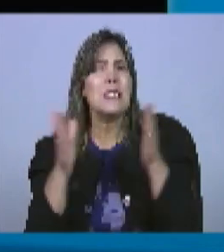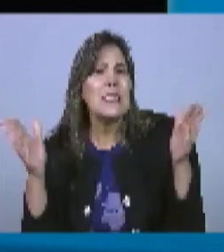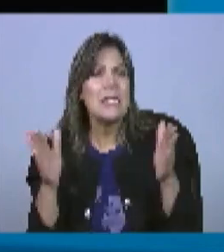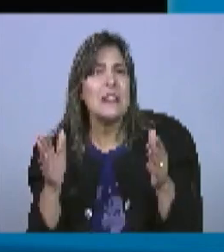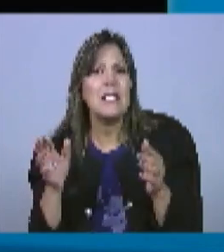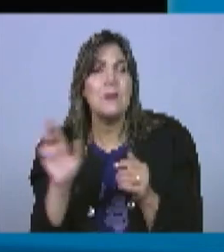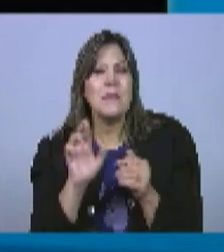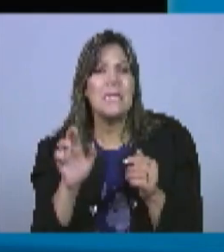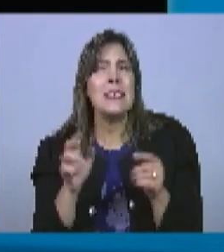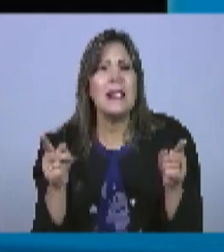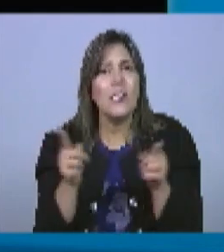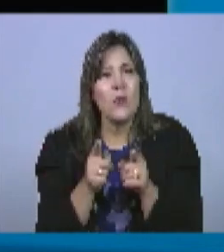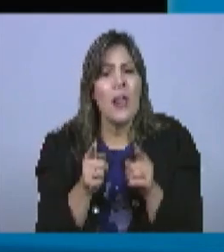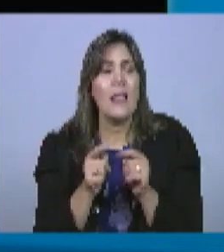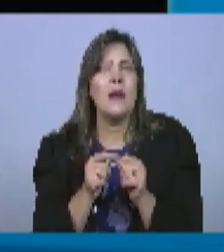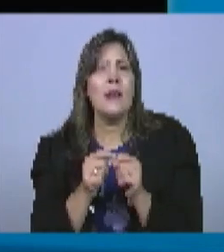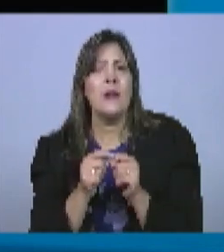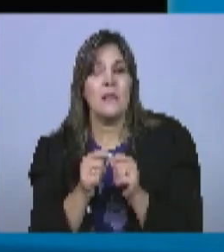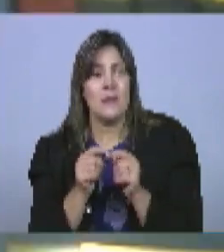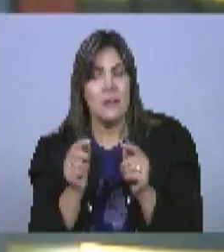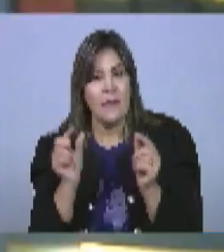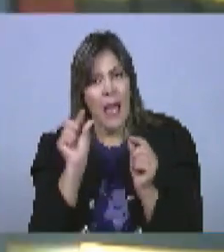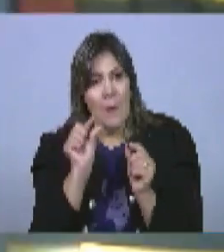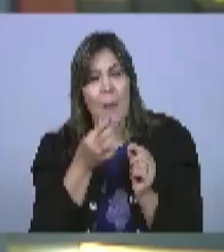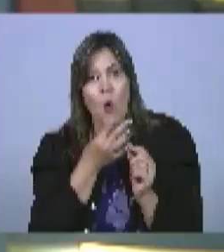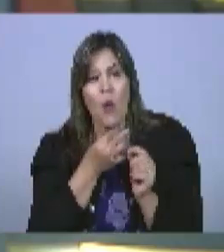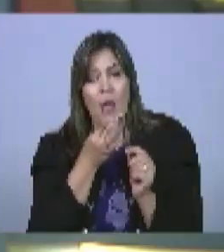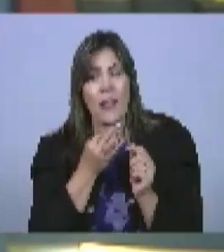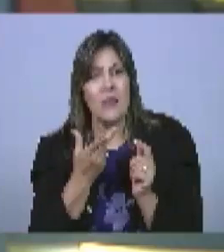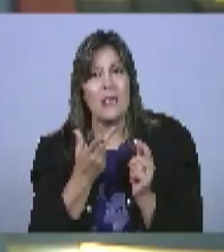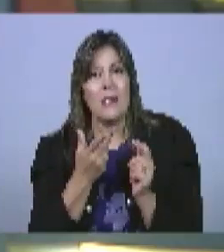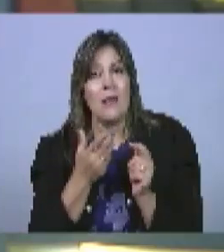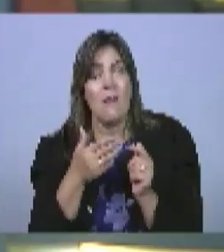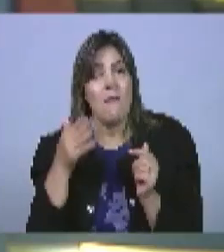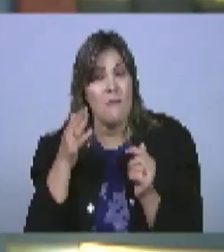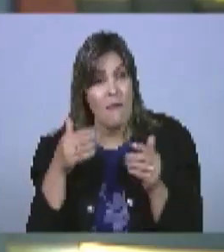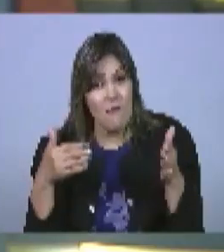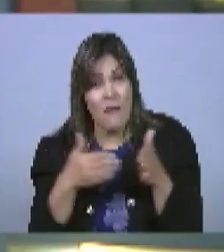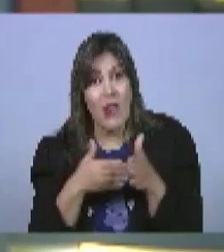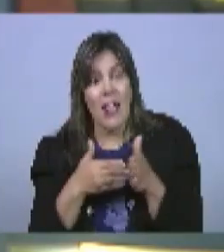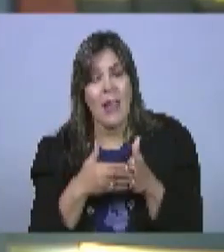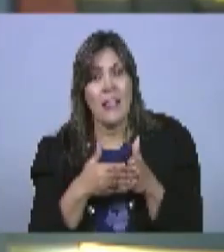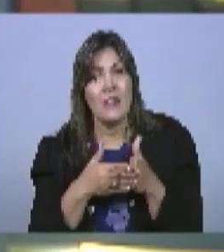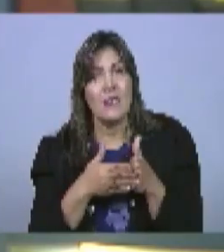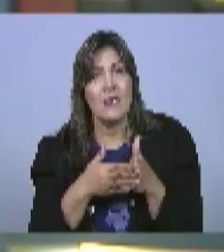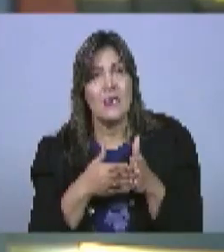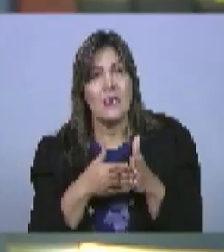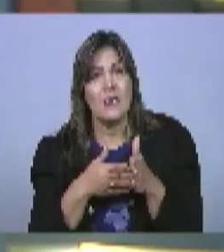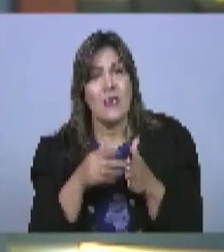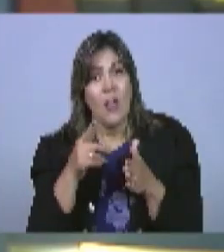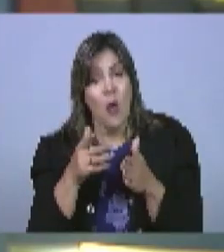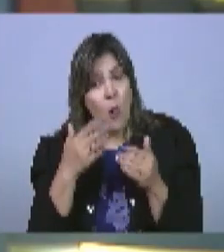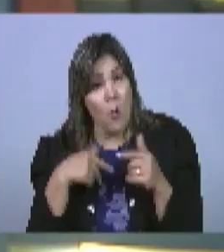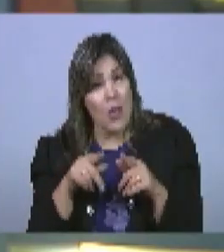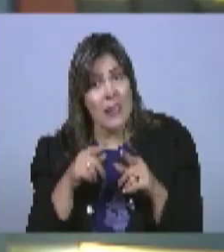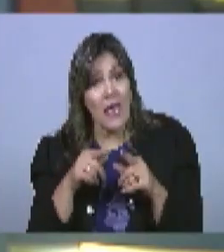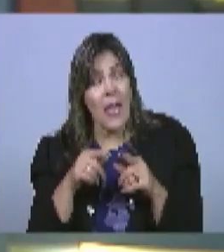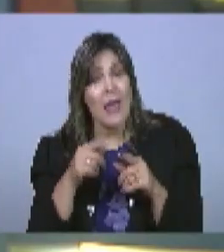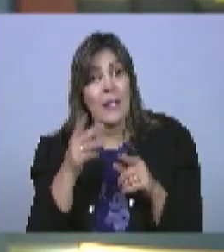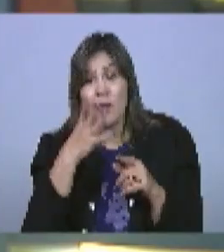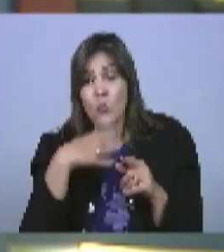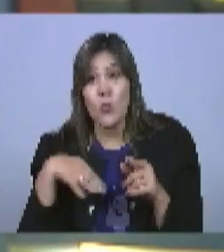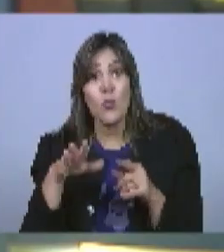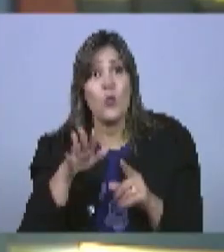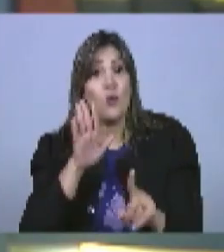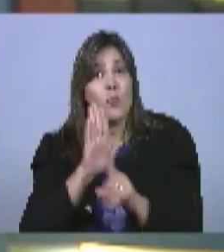حقوقها ووى اخر هذا الكلام هل هذا في النهايه يتماشى مع صوره الدفاع